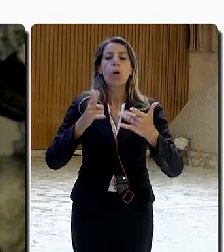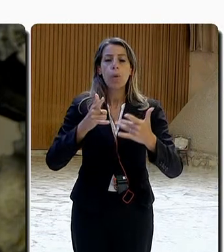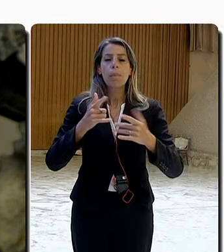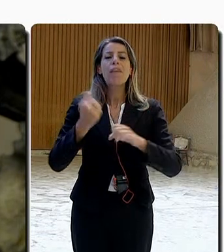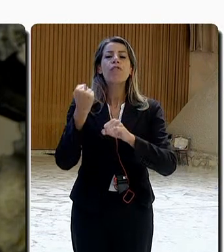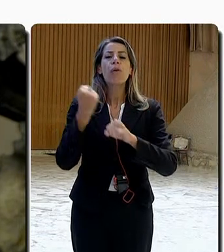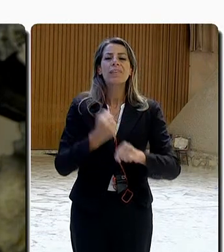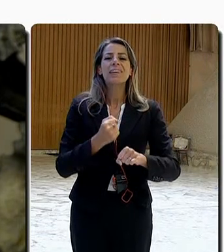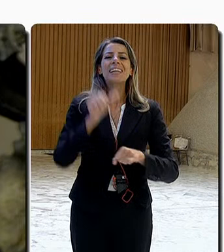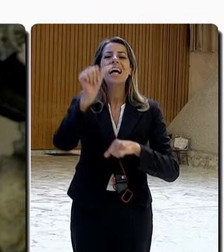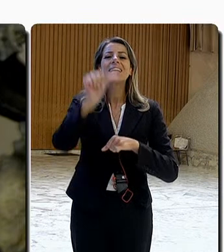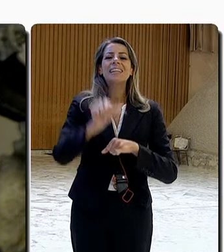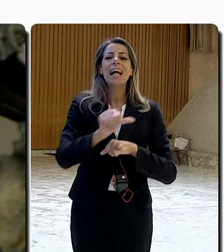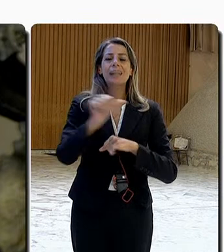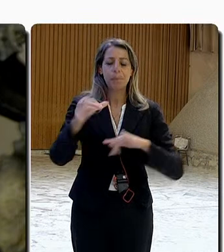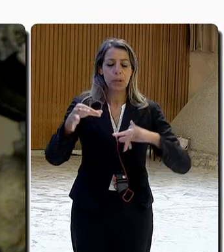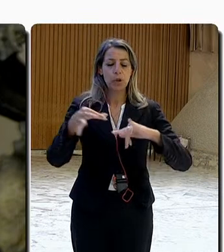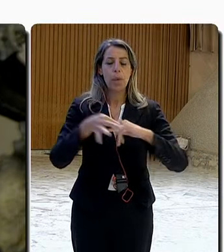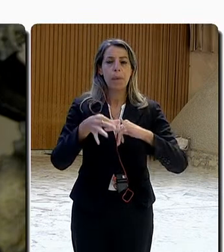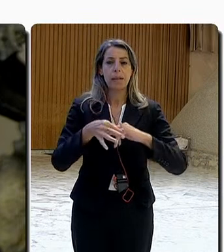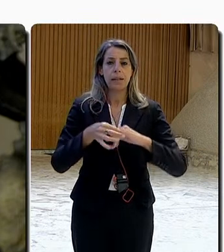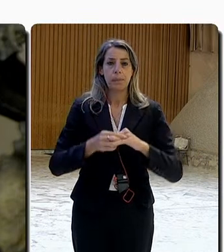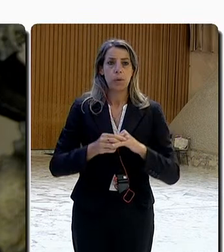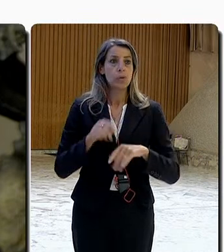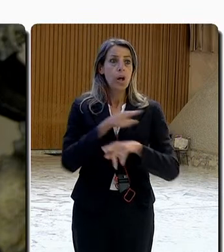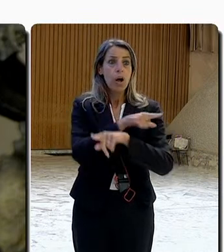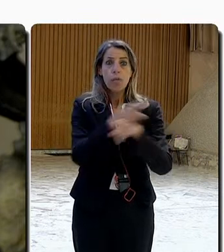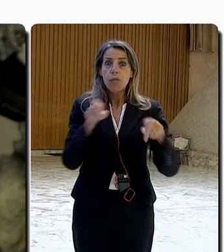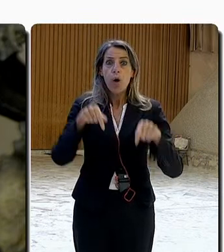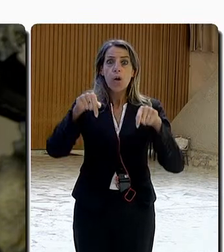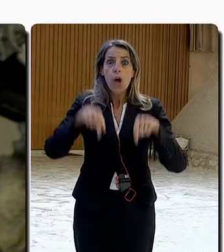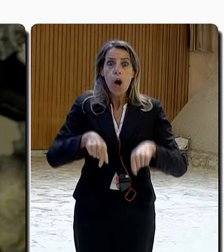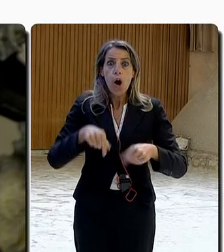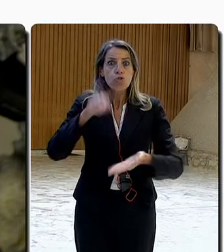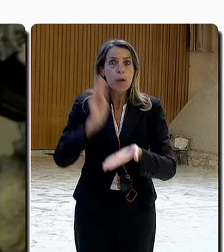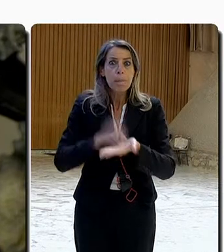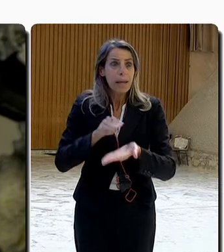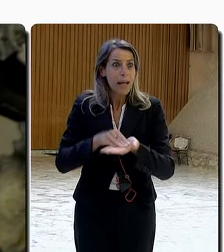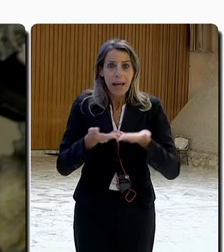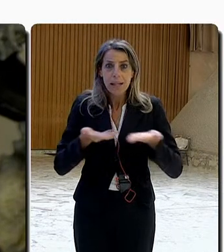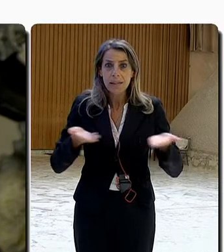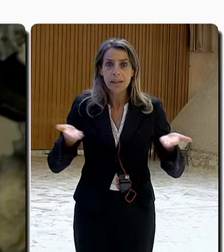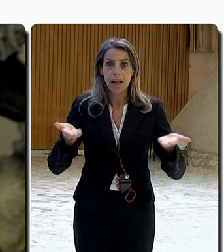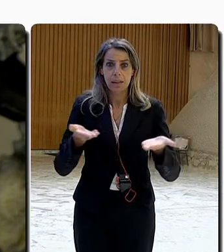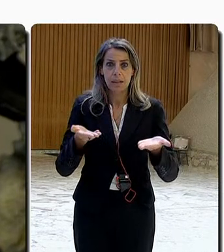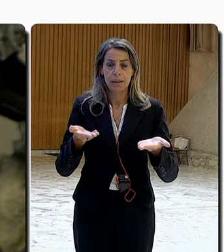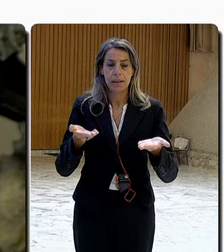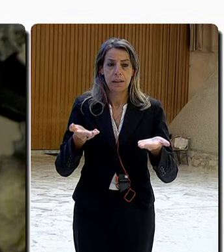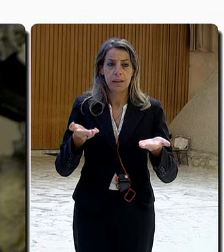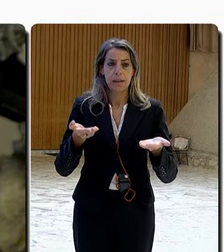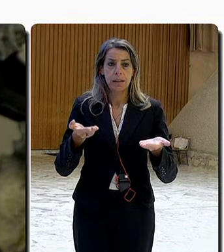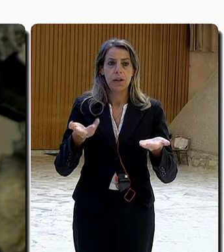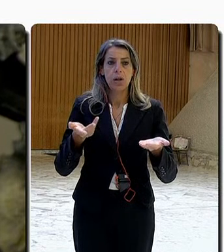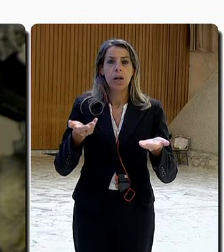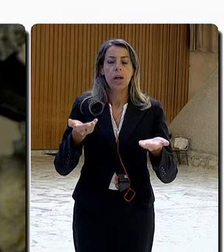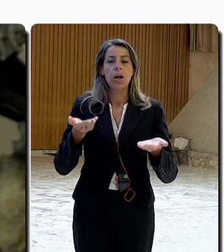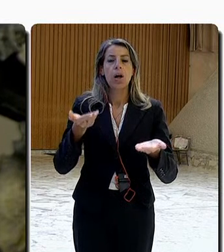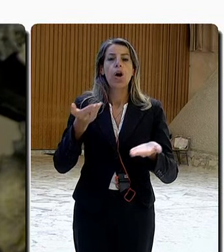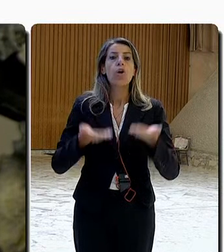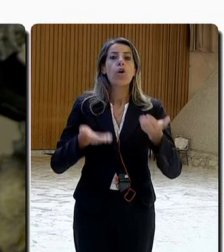matrimonio. La vostra presenza qui oggi, più ridotta